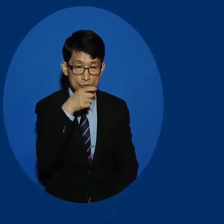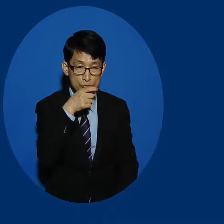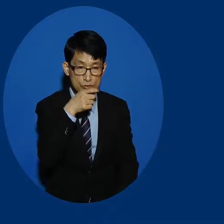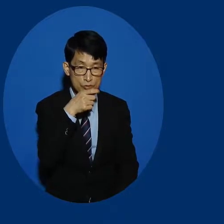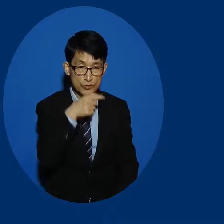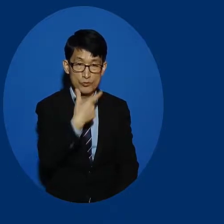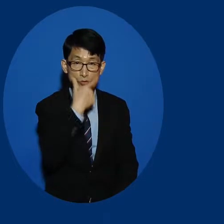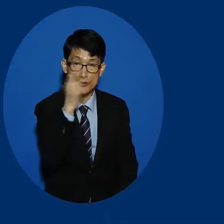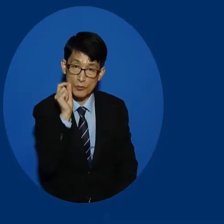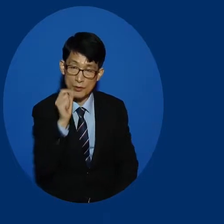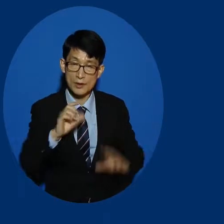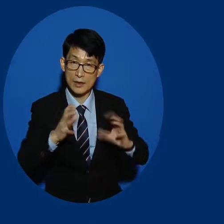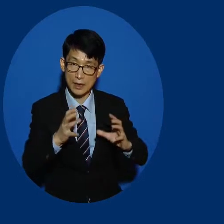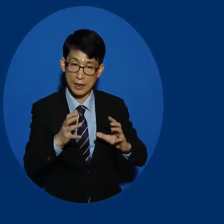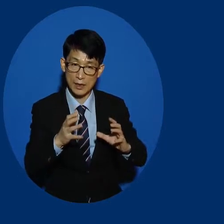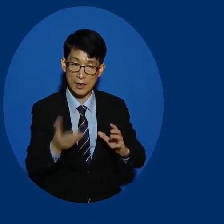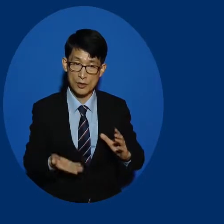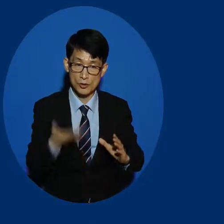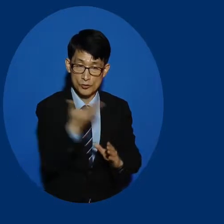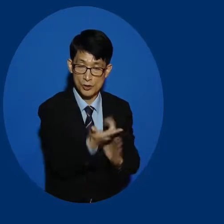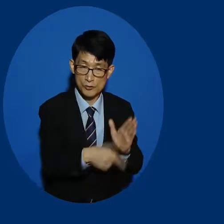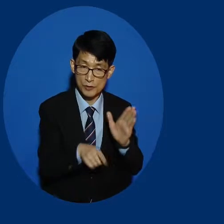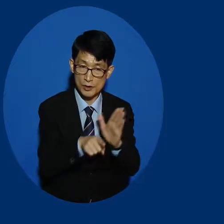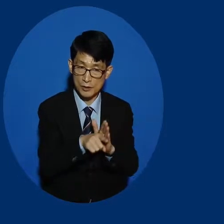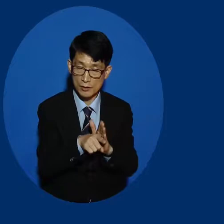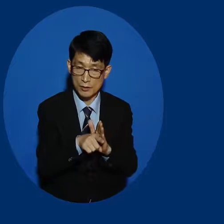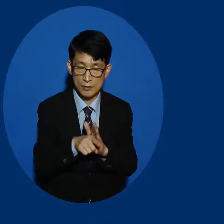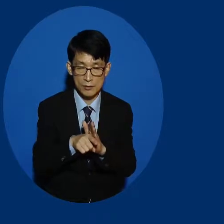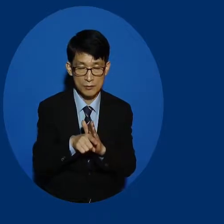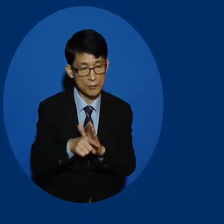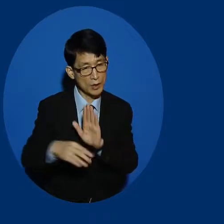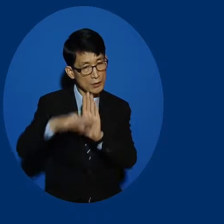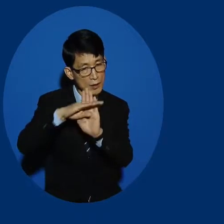때 몇 가지 단계에 따라서 지원을 합니다.